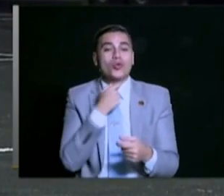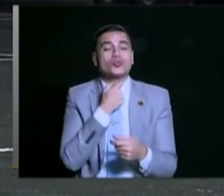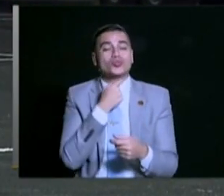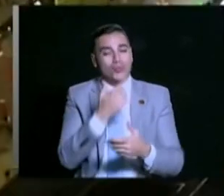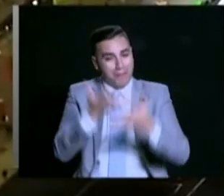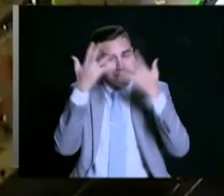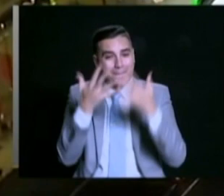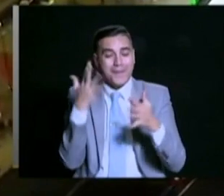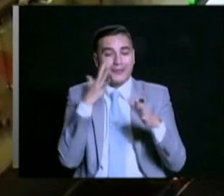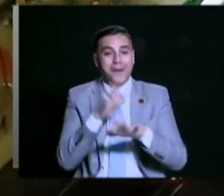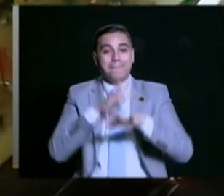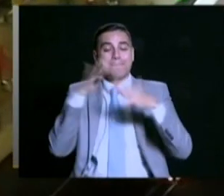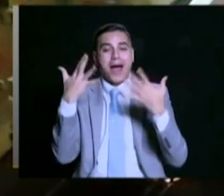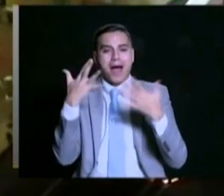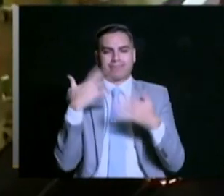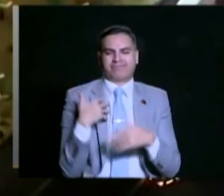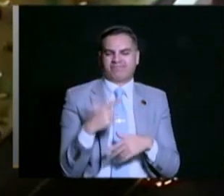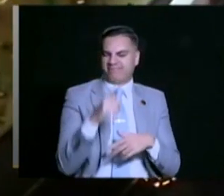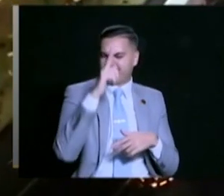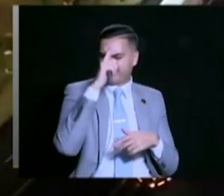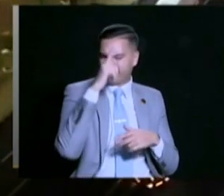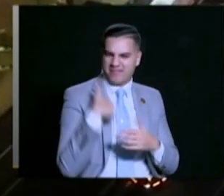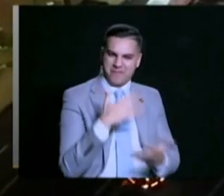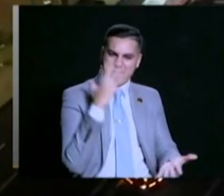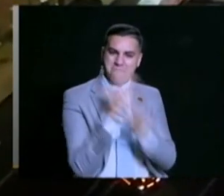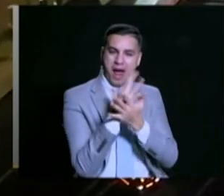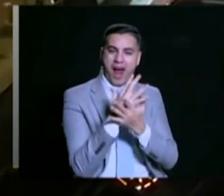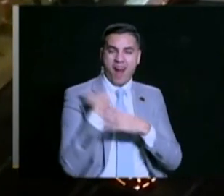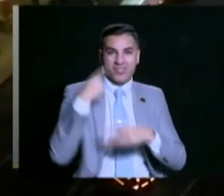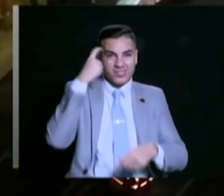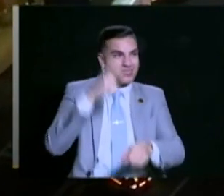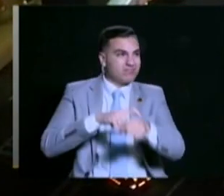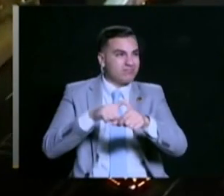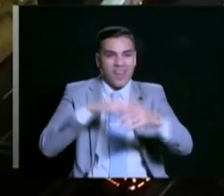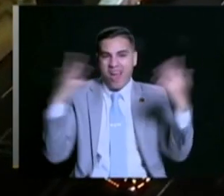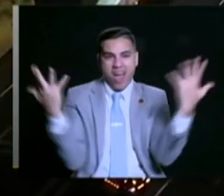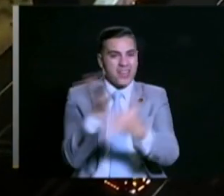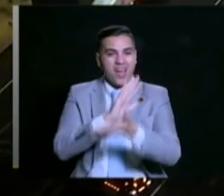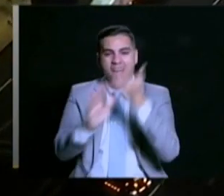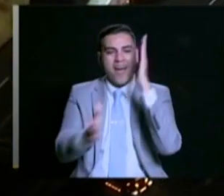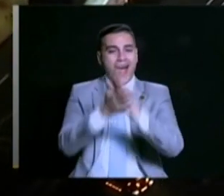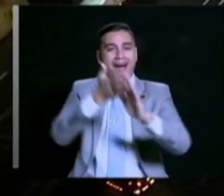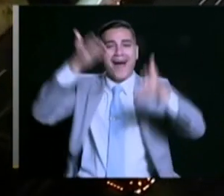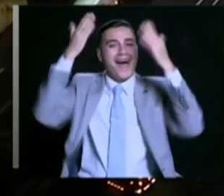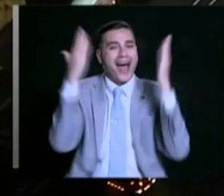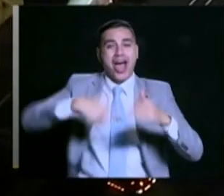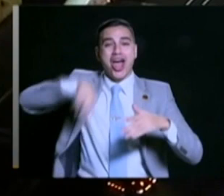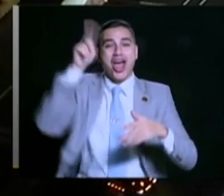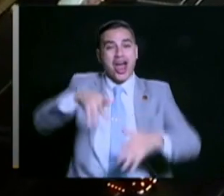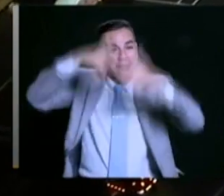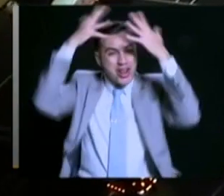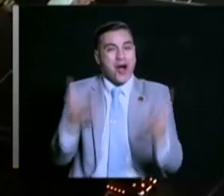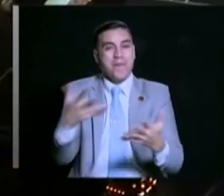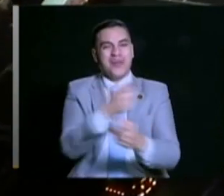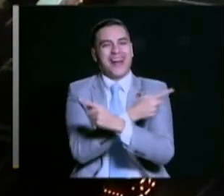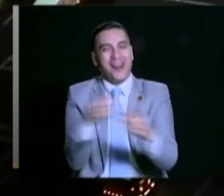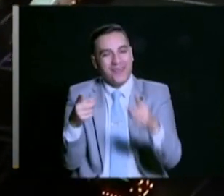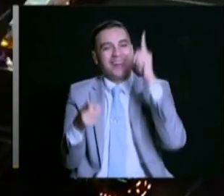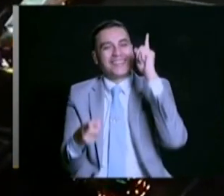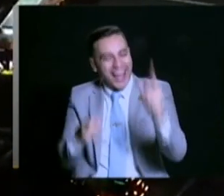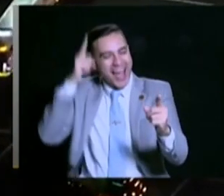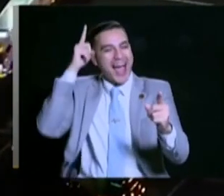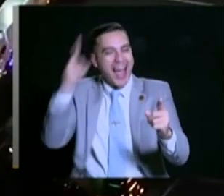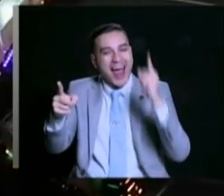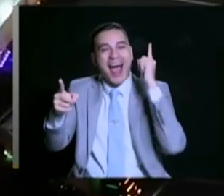احنا في وقت وعشنا وقت الناس مش عارفه احنا بنعمل ايه والناس مش بتدعم اللي احنا بنقدمه صح سواء مهنيا او